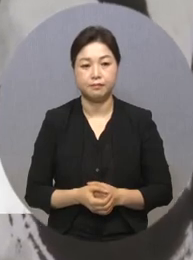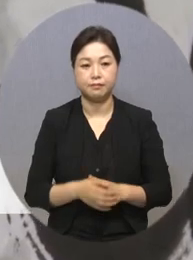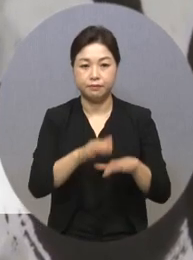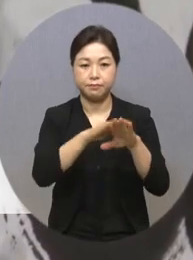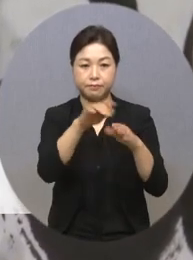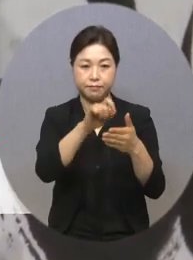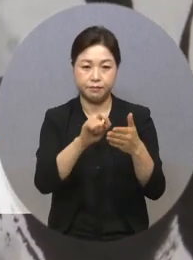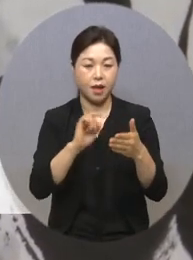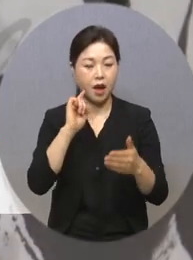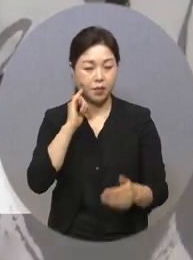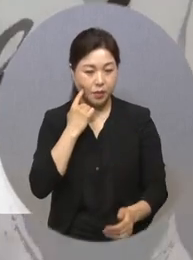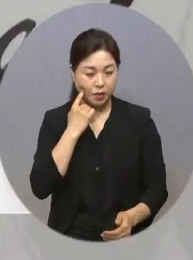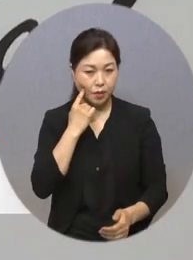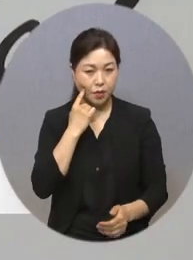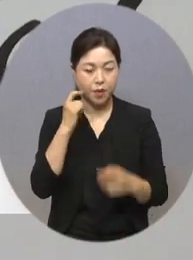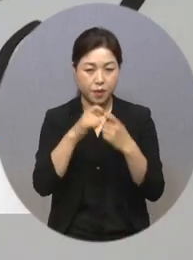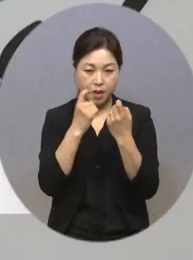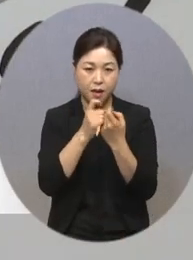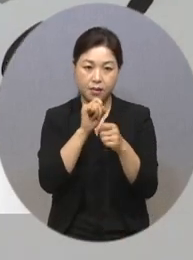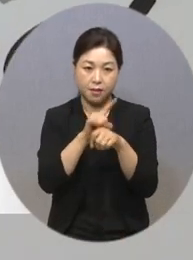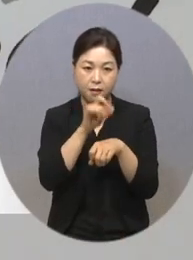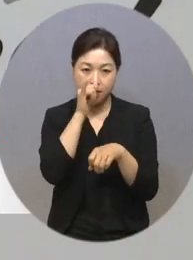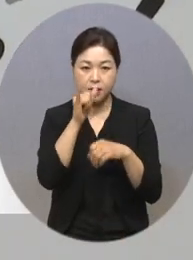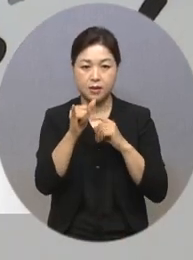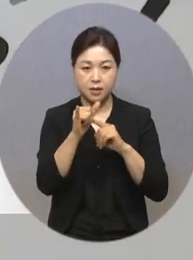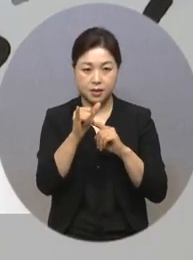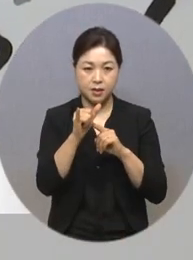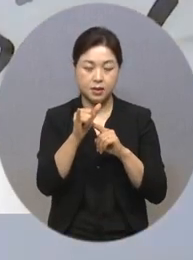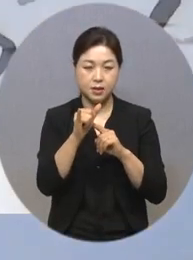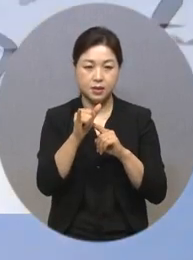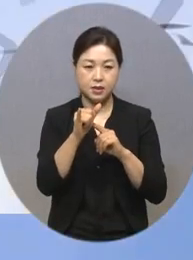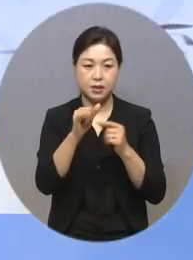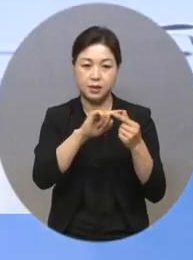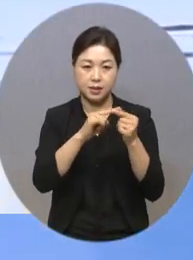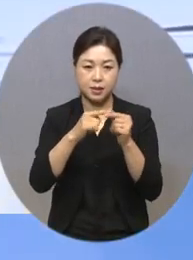손으로 쓴 아름답고 개성 있는 글자체인 캘리그라피.